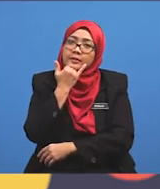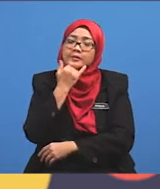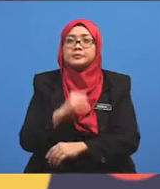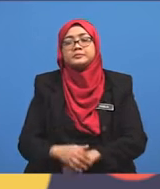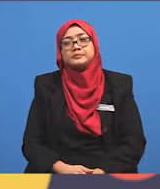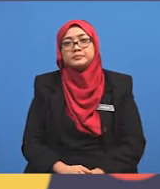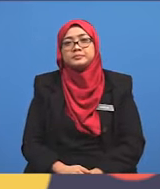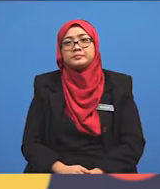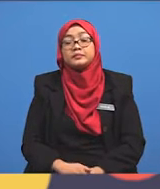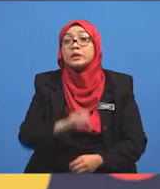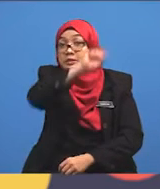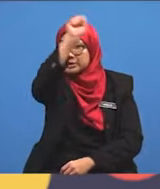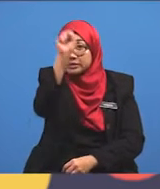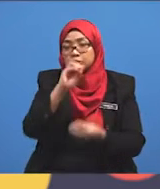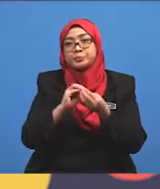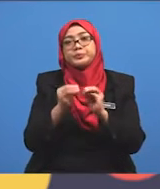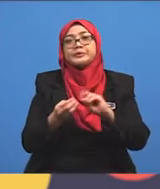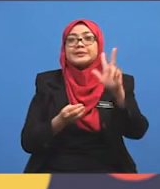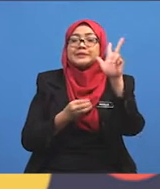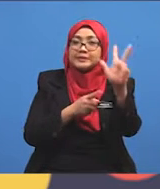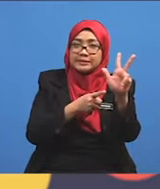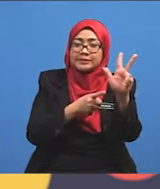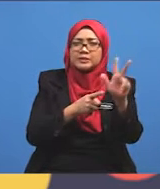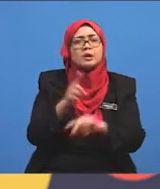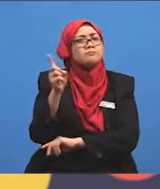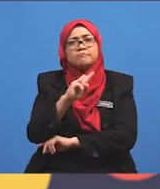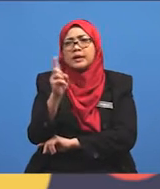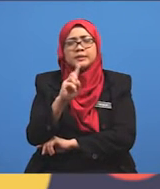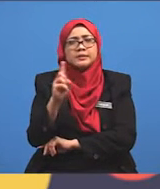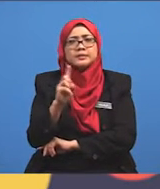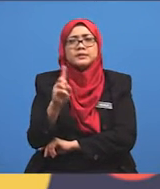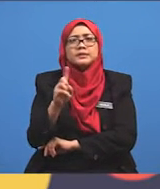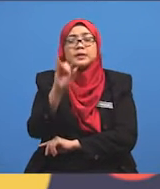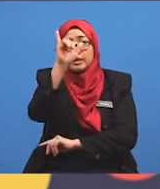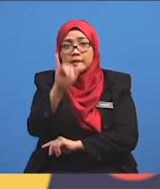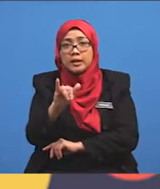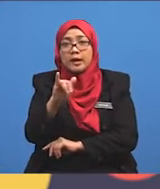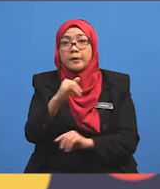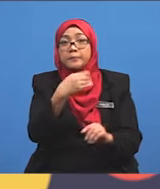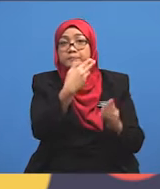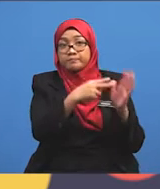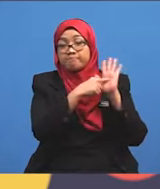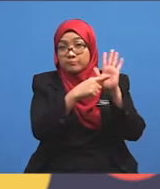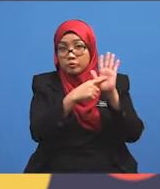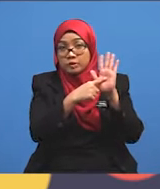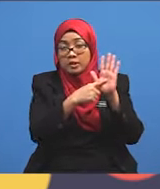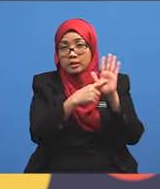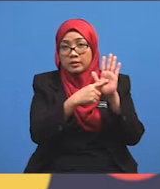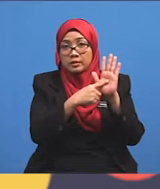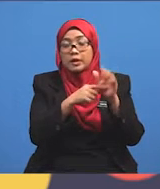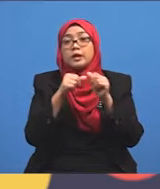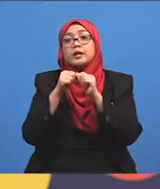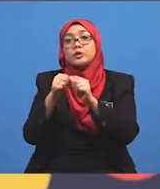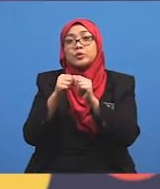Soalan yang ketiga, di antara berikut, yang manakah ciri pakaian yang diharuskan oleh syarak? A.